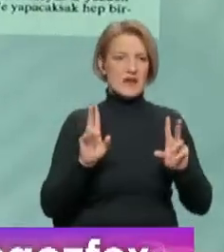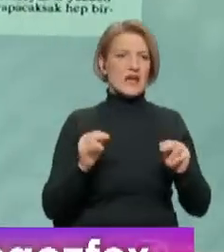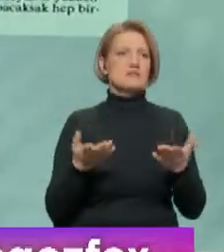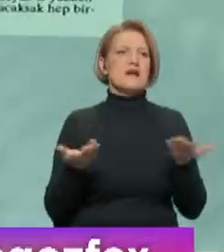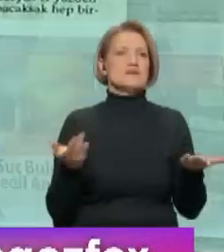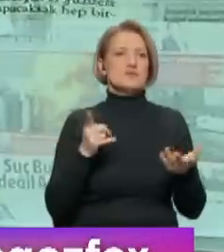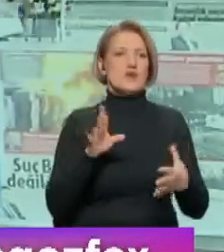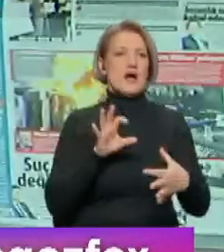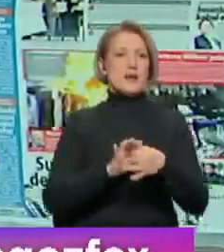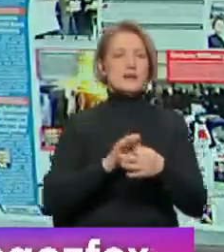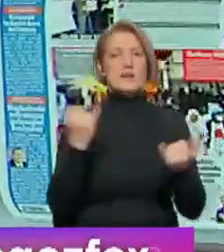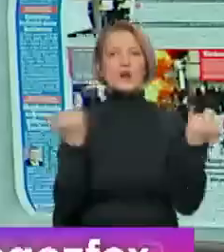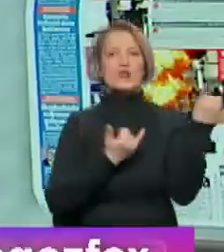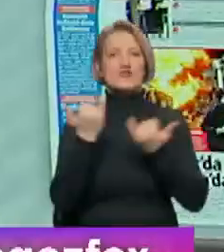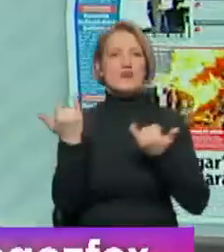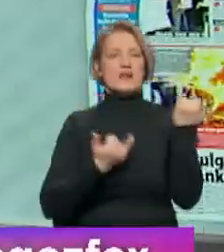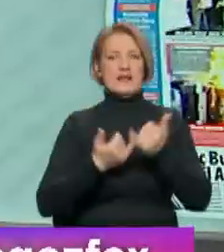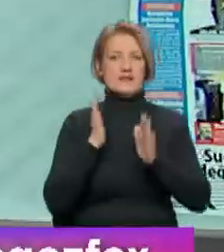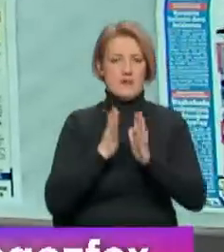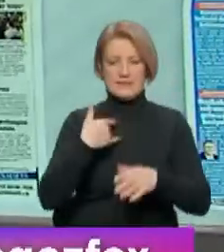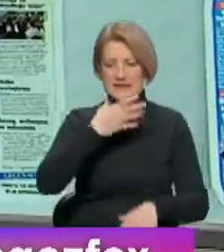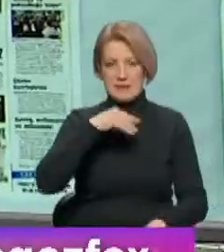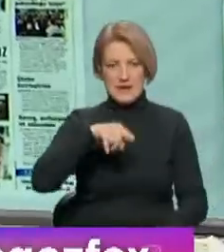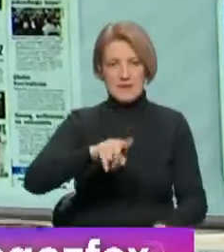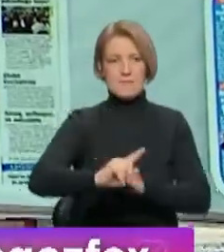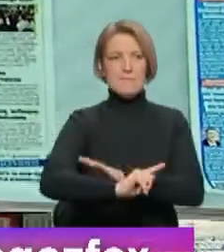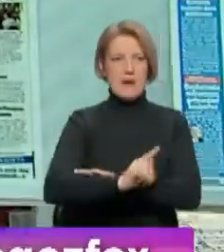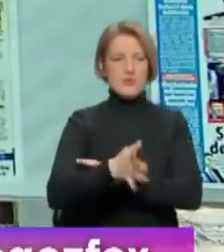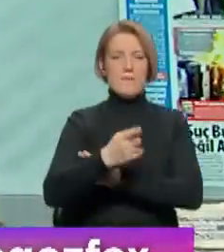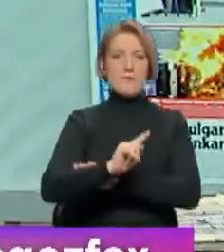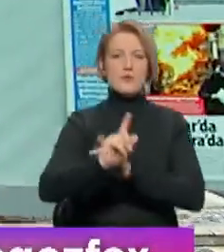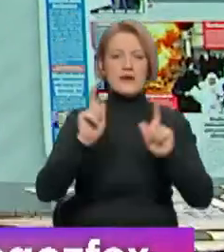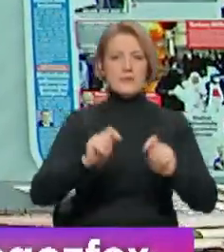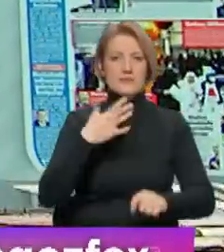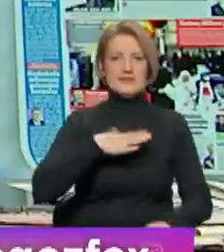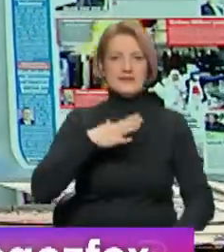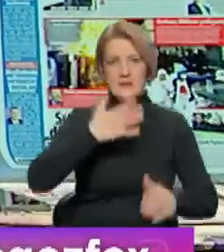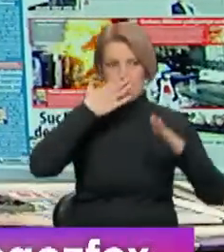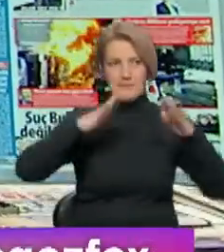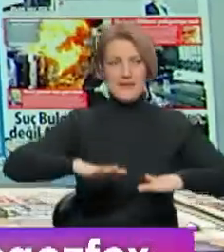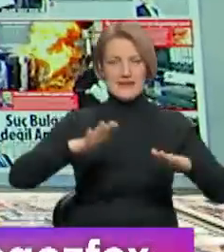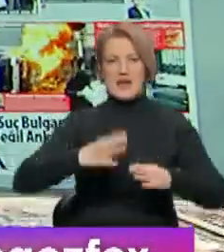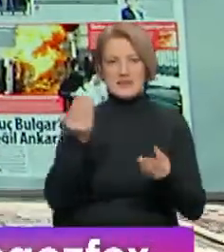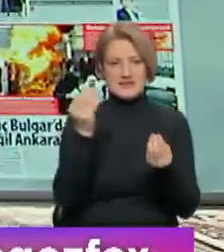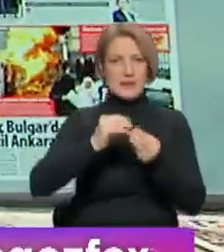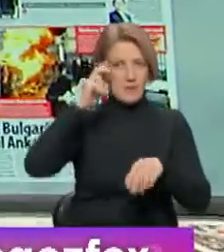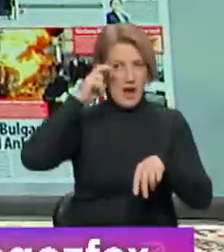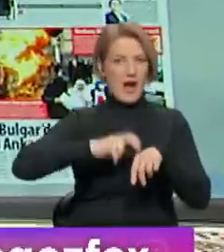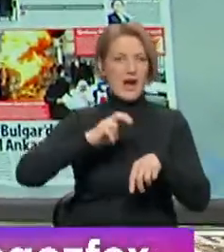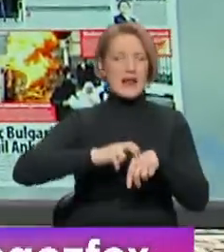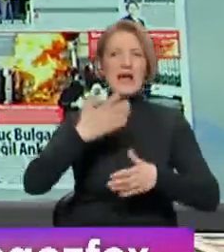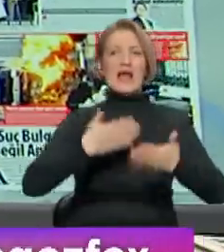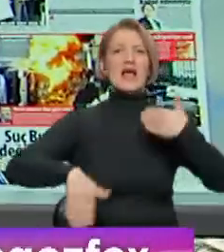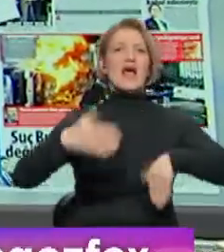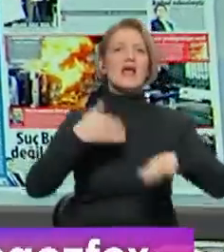yetmez Bununla ilgili tartışmalar devam ederken Biz emekliyi de memuruda memura yapılması istenen ve beklenen zammı da hatırlatalım